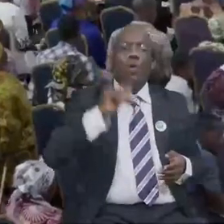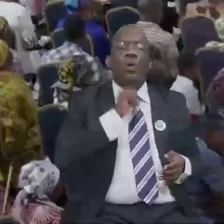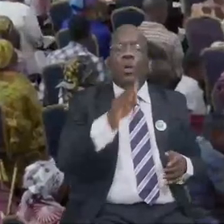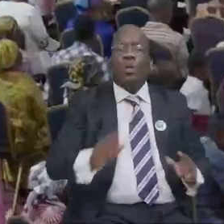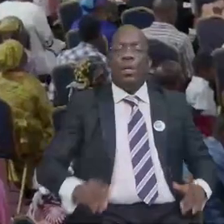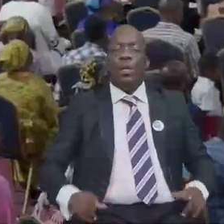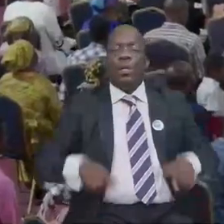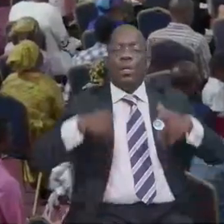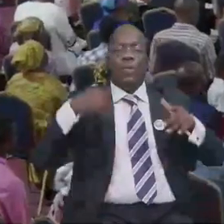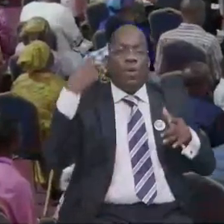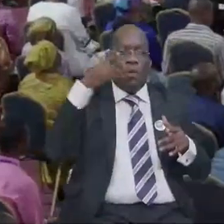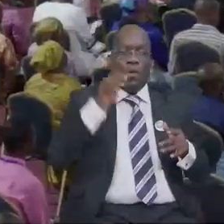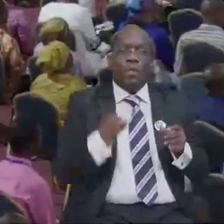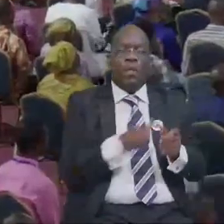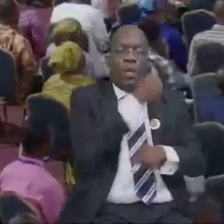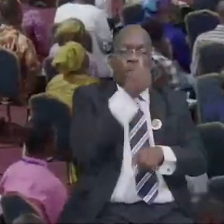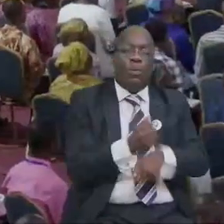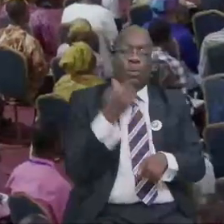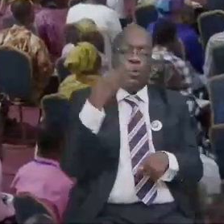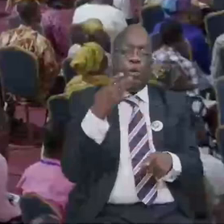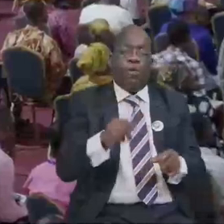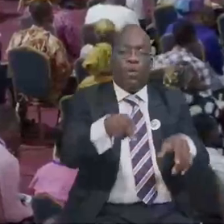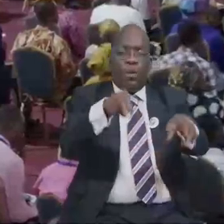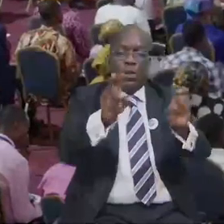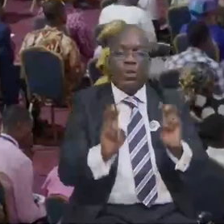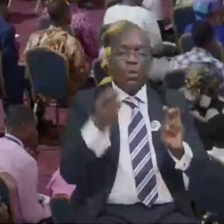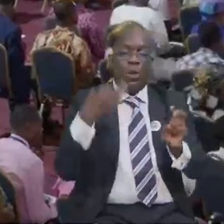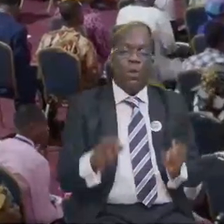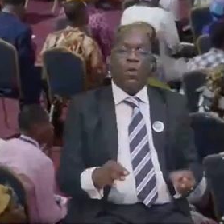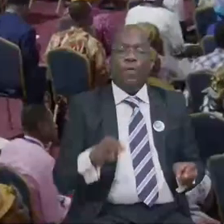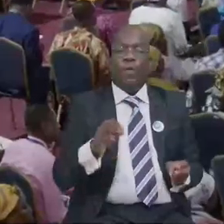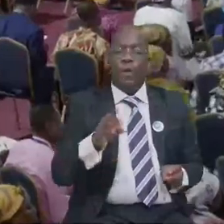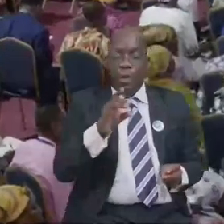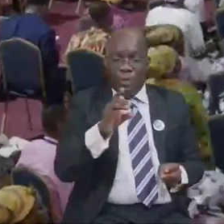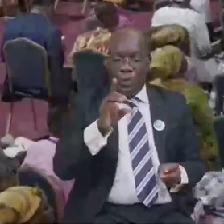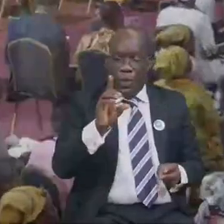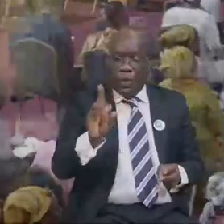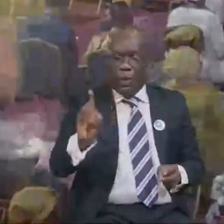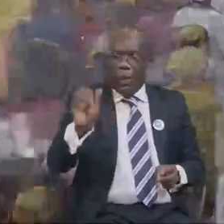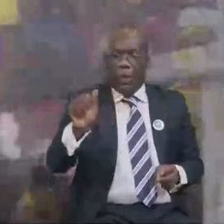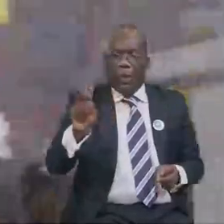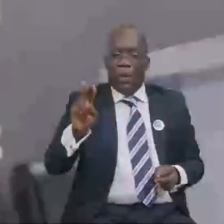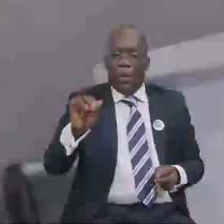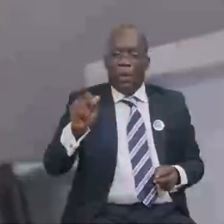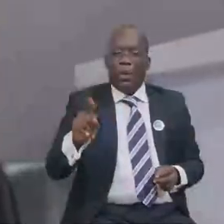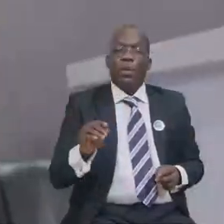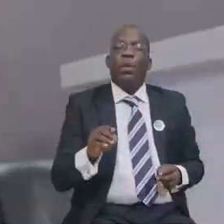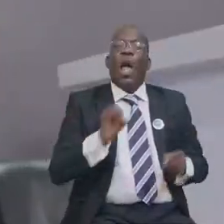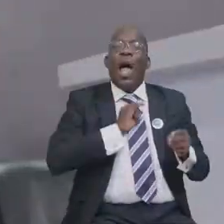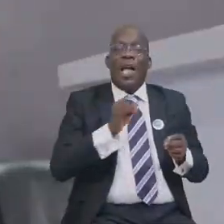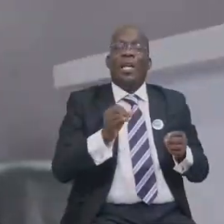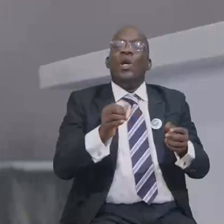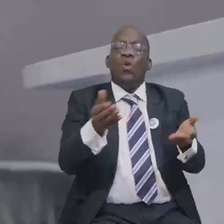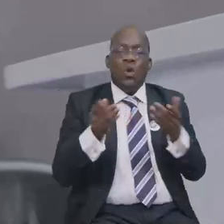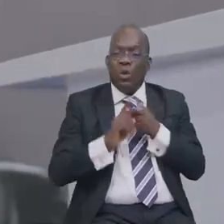l'affermissement du trône de David. Ça, ce n'est pas pour moi. Même si Dieu l'a dit, même si Dieu l'a placé là-bas, moi, je veux